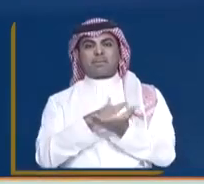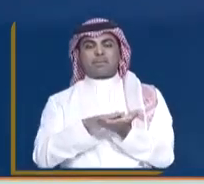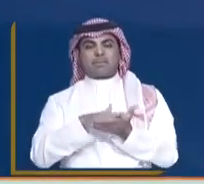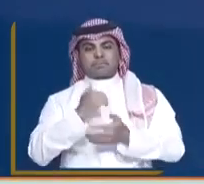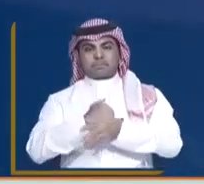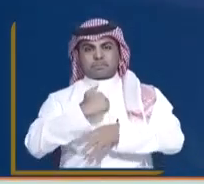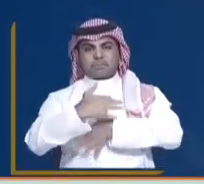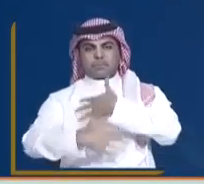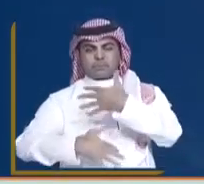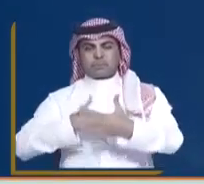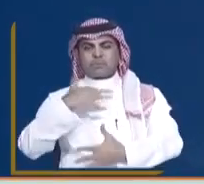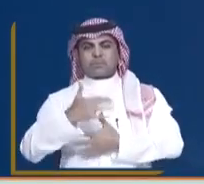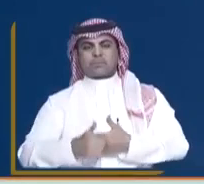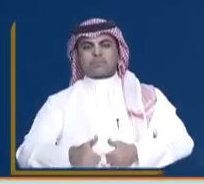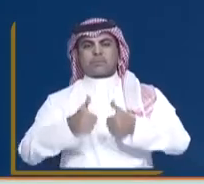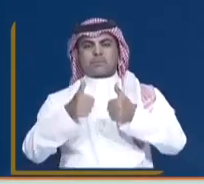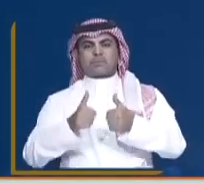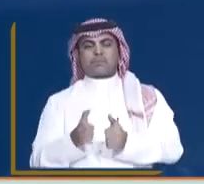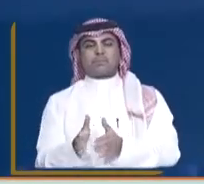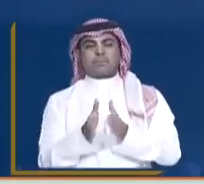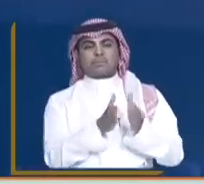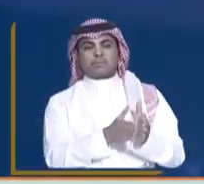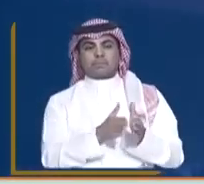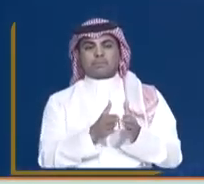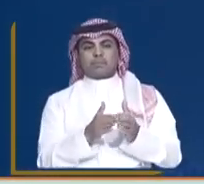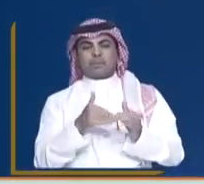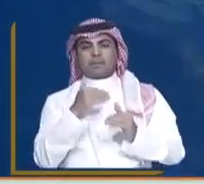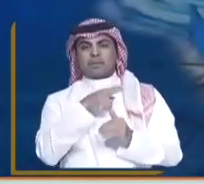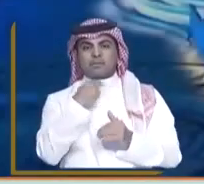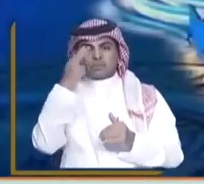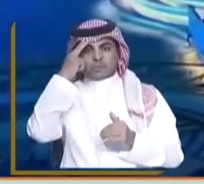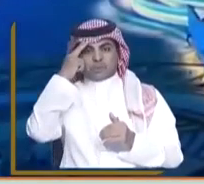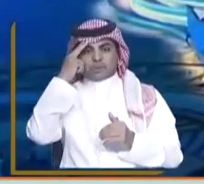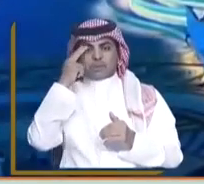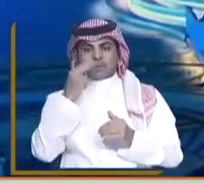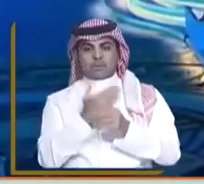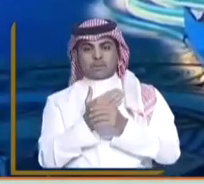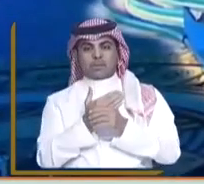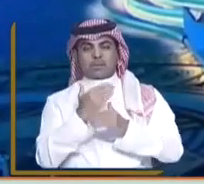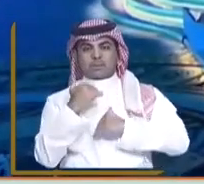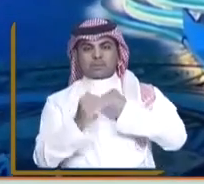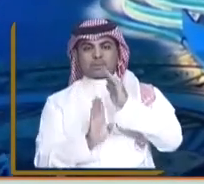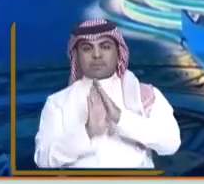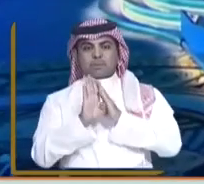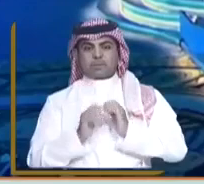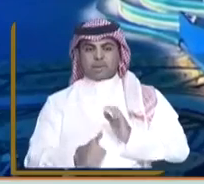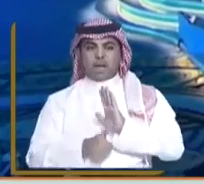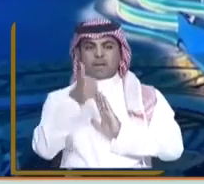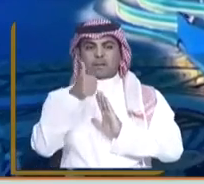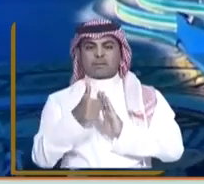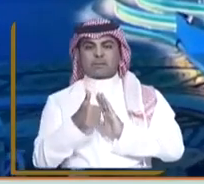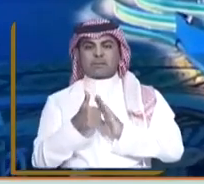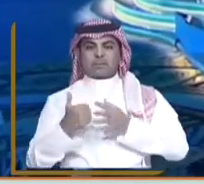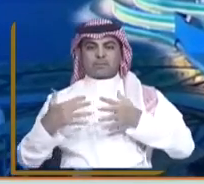الجهود الجباره والانشطه المملكه العربيه السعوديه حققت انجازات